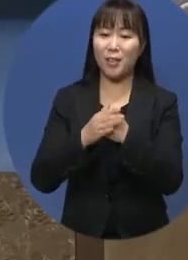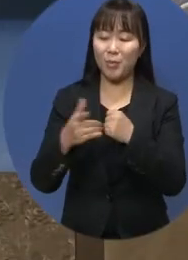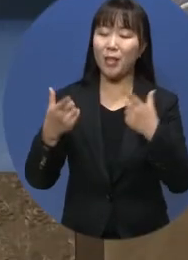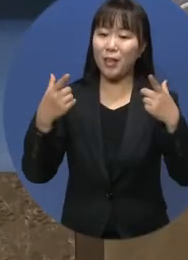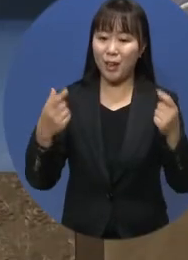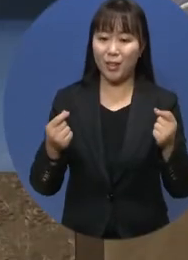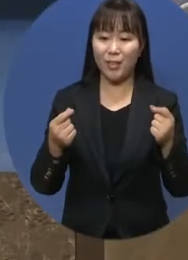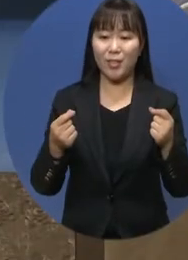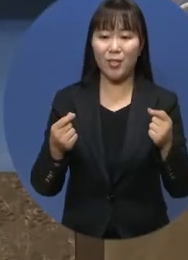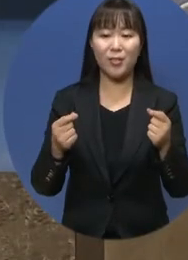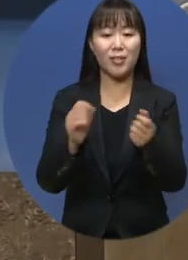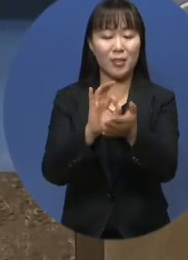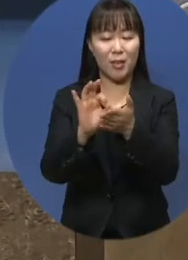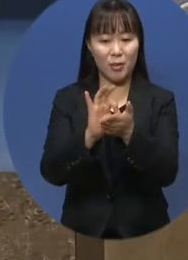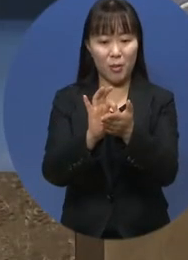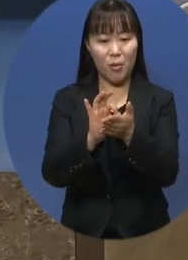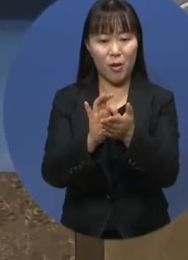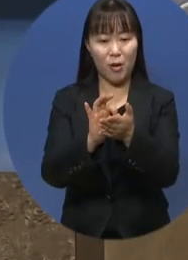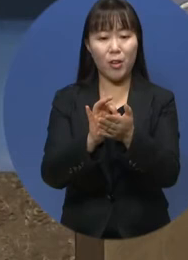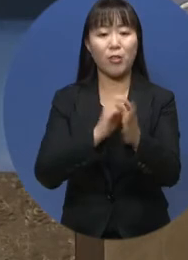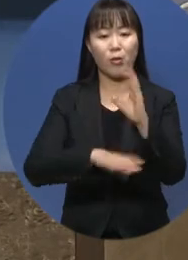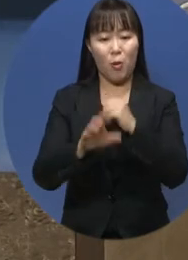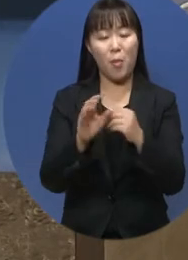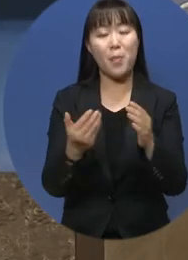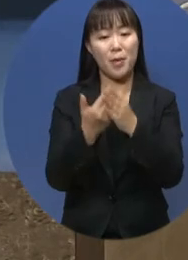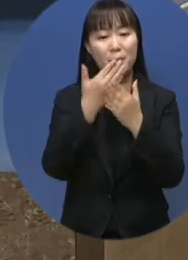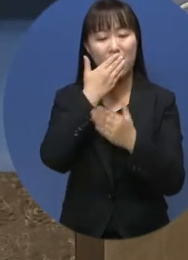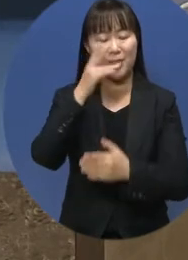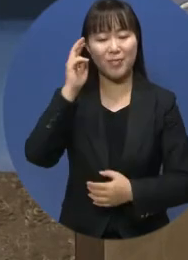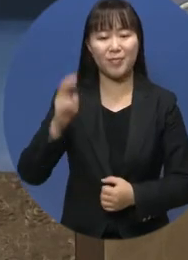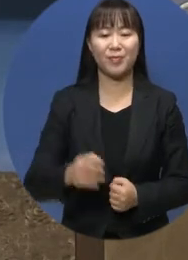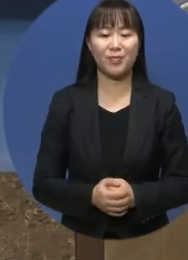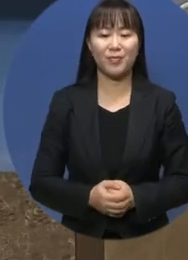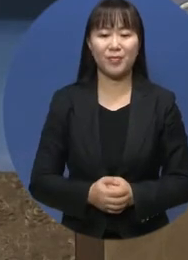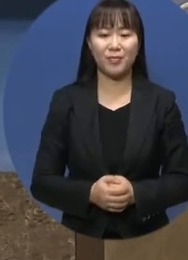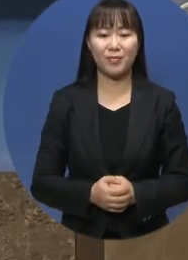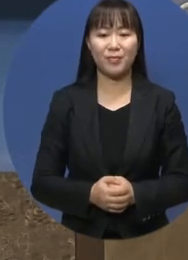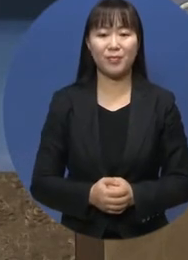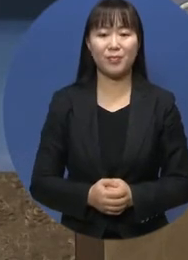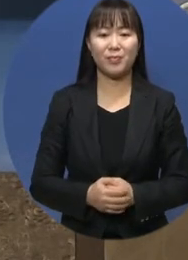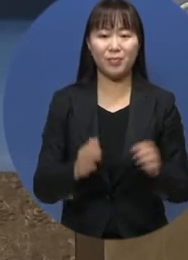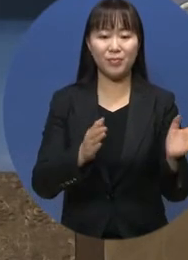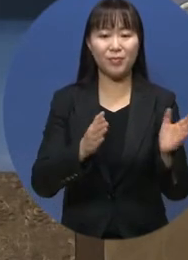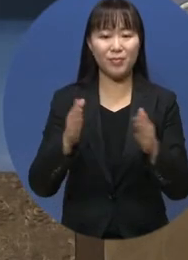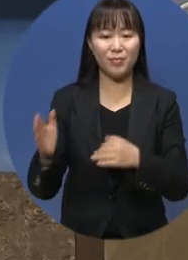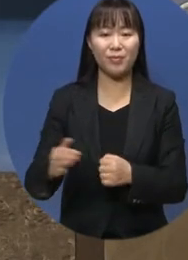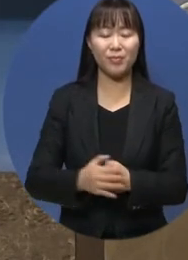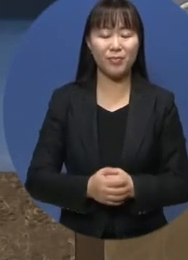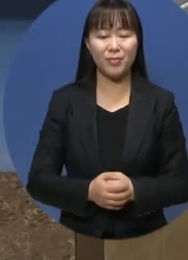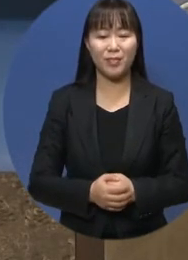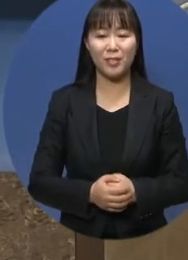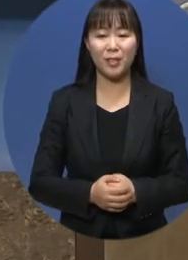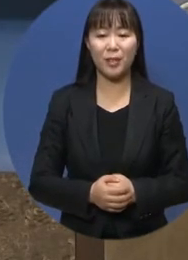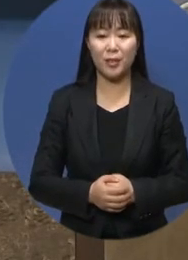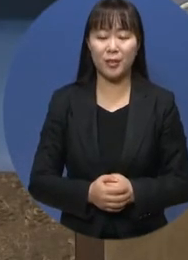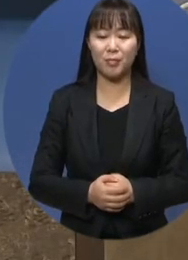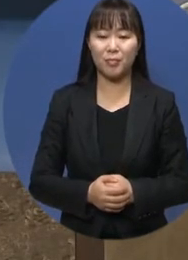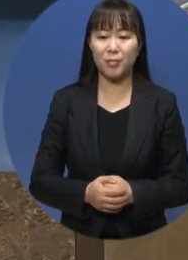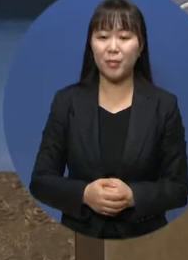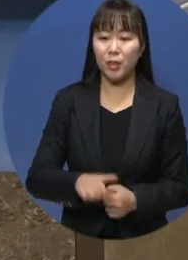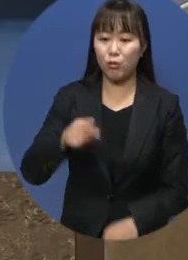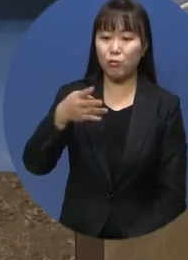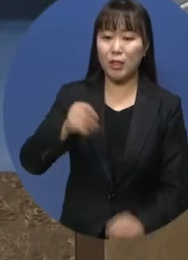지역 화폐 로 또 상권도 더 조터 살릴 수 있고 이럴 것 같습니다 어 그리고 또 이제 다음 질문으로 넘어가서 요 어